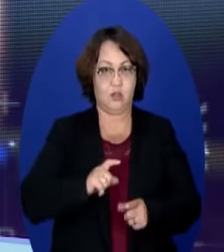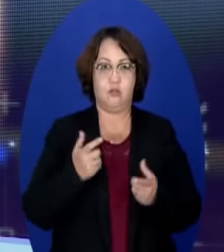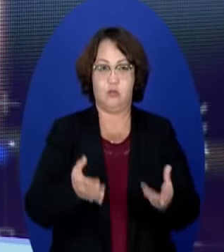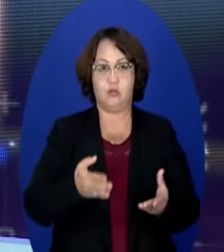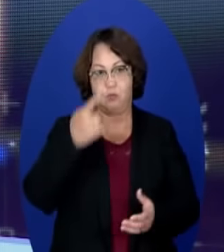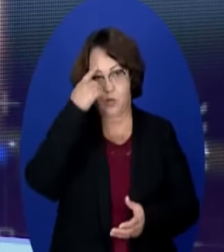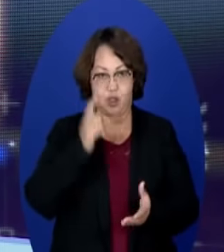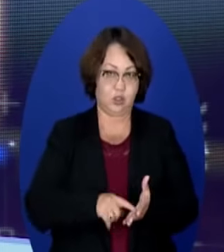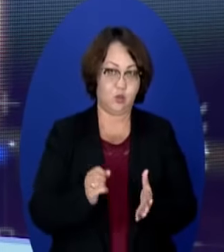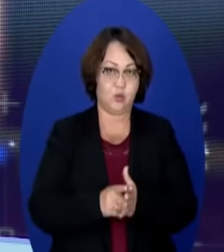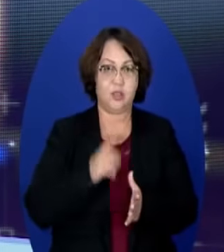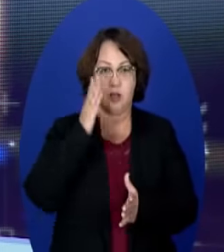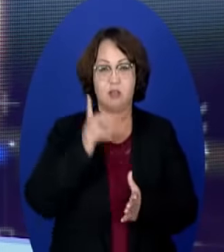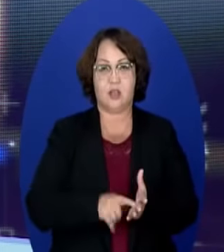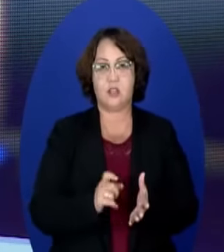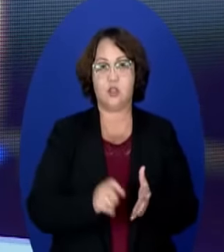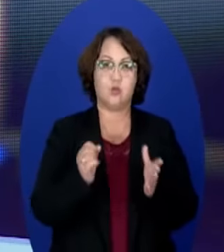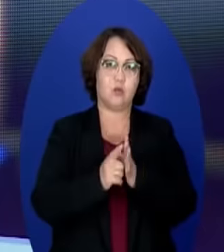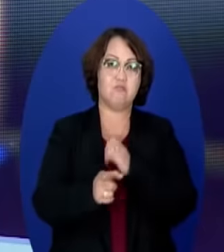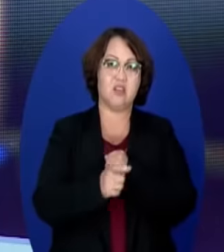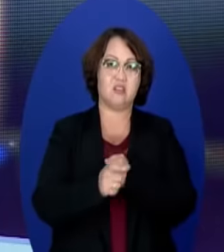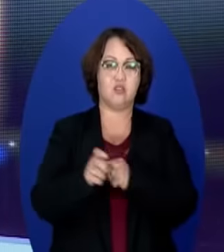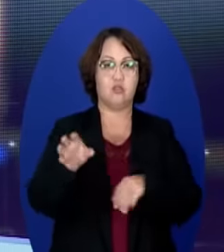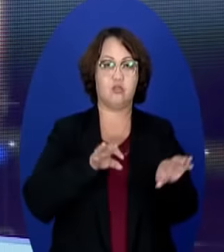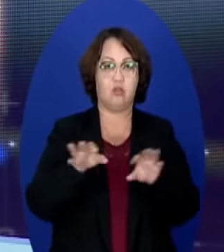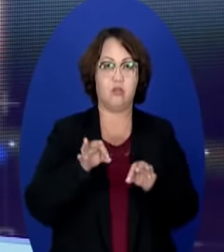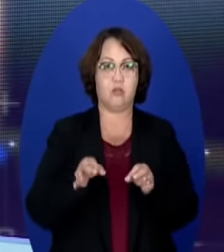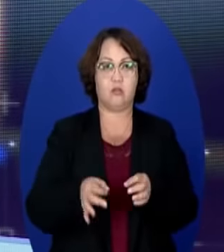Монгол шаардлагатай цаашдаа эрэлттэй байх мэрэгчлүүдийг сонгосон байна.